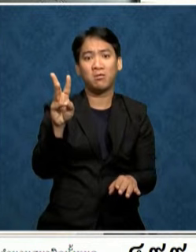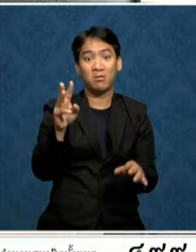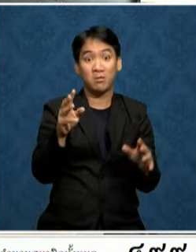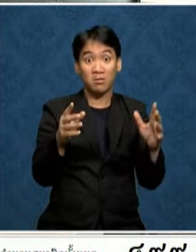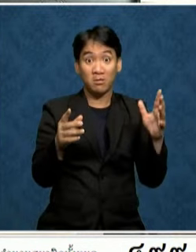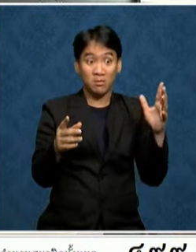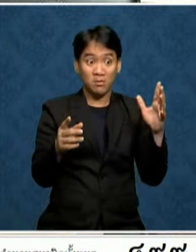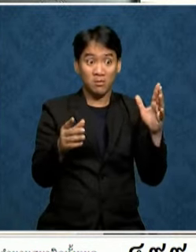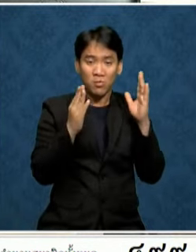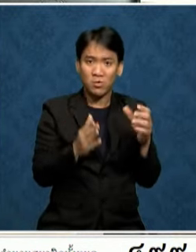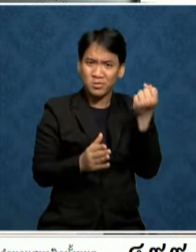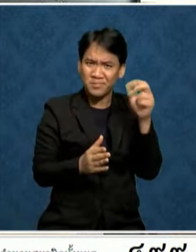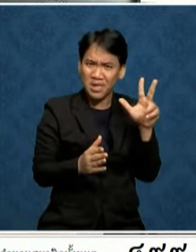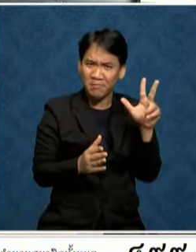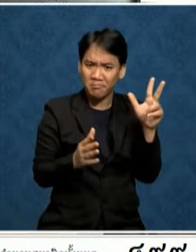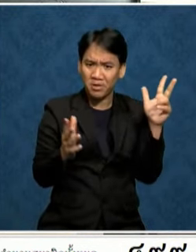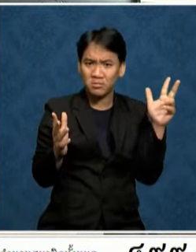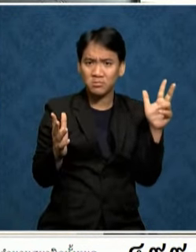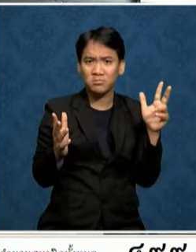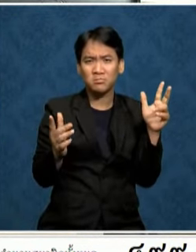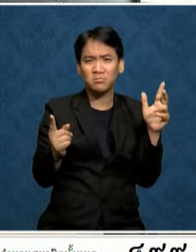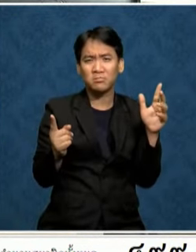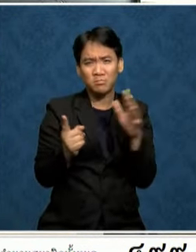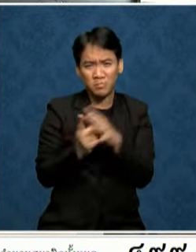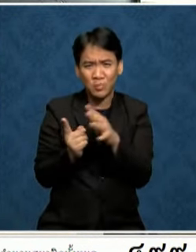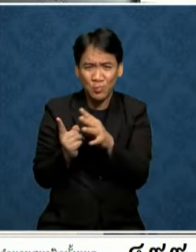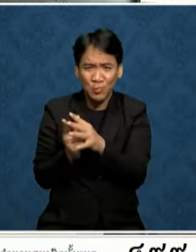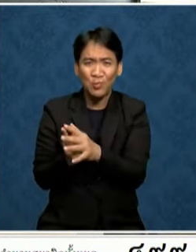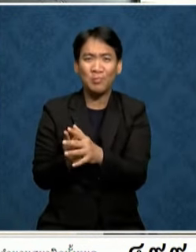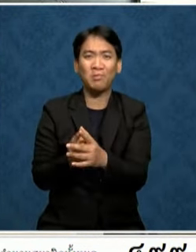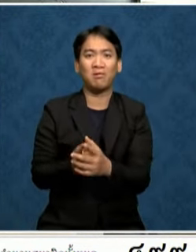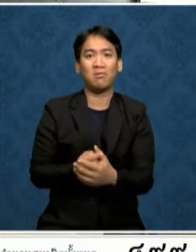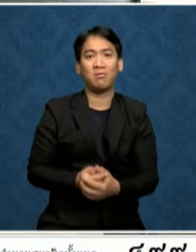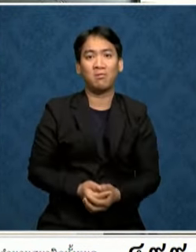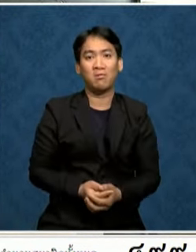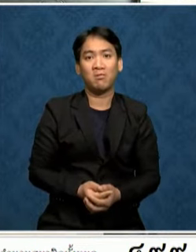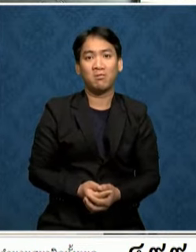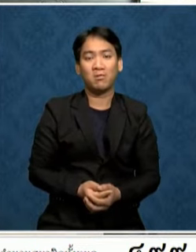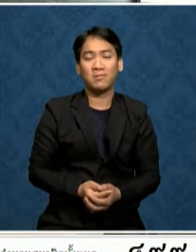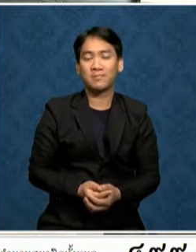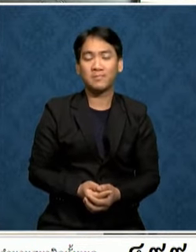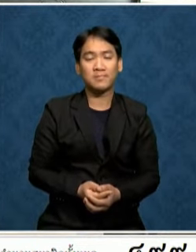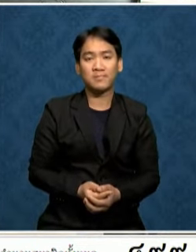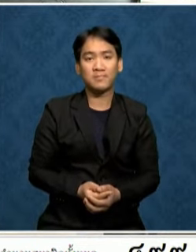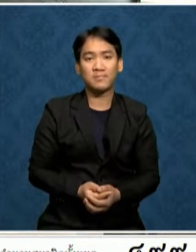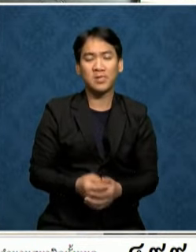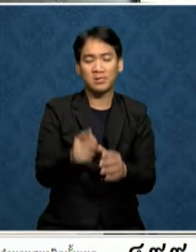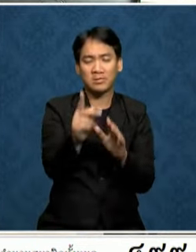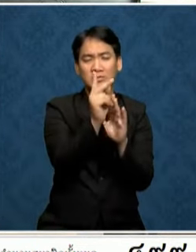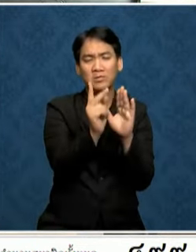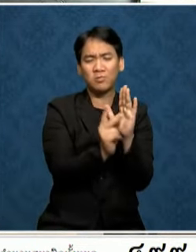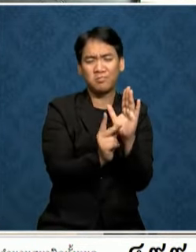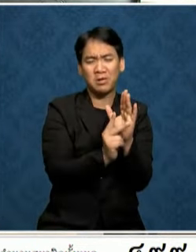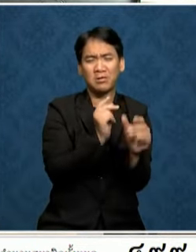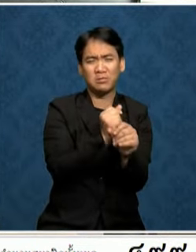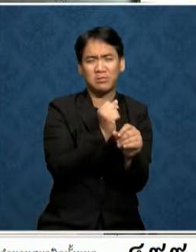ไปแต่ไม่เห็นด้วยแบบเข้มแข็งนะฮะแต่ผมเห็นเห็นในสิ่งที่จะต้องเราเราไปทำกฎหมายอย่าง